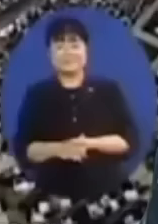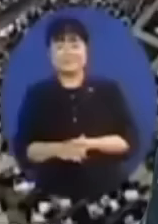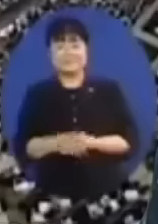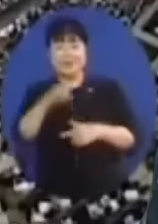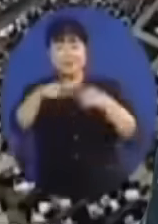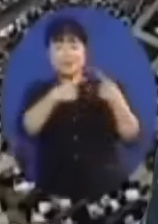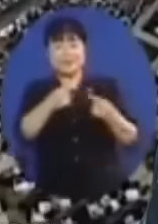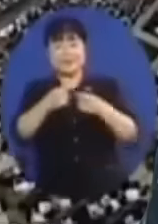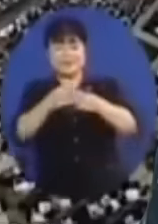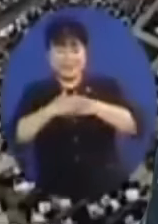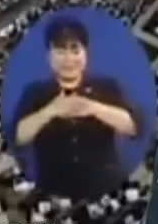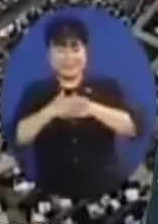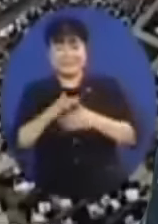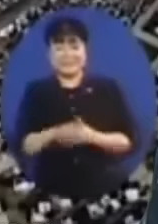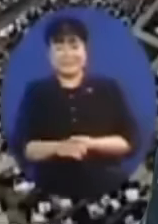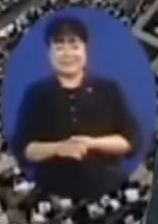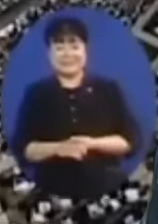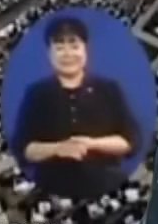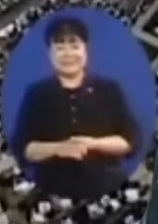따라 말씀. 나는